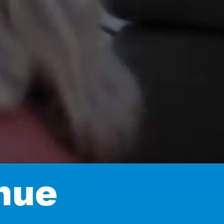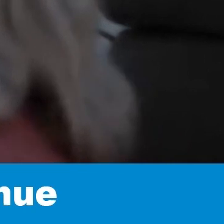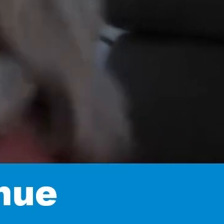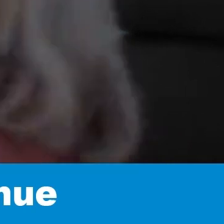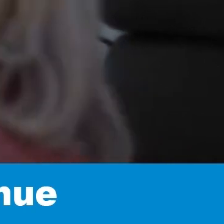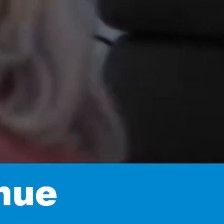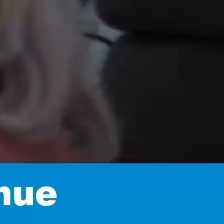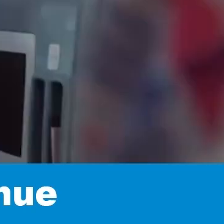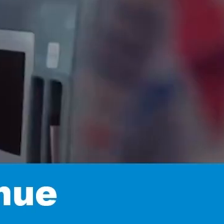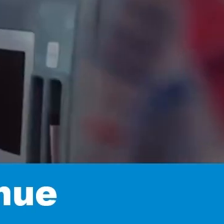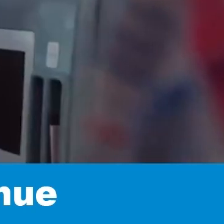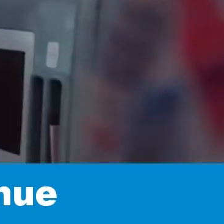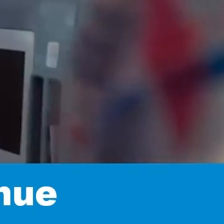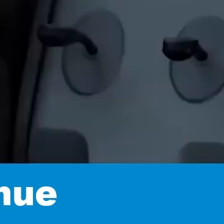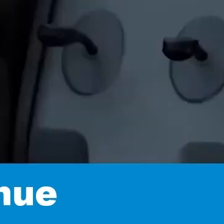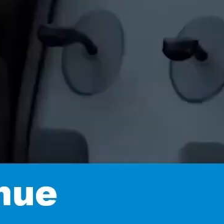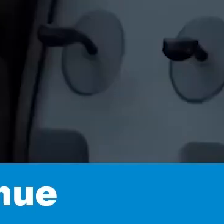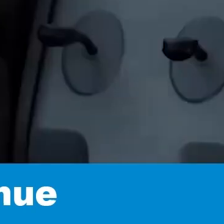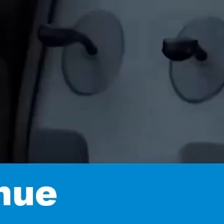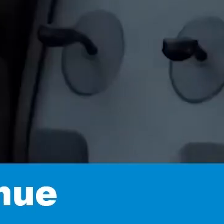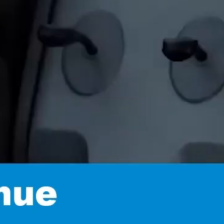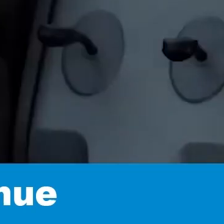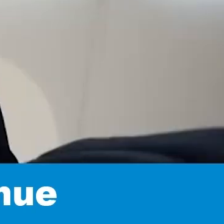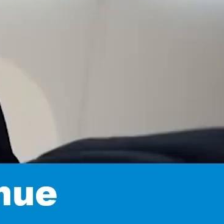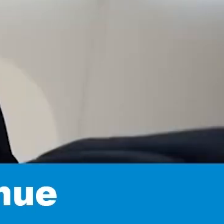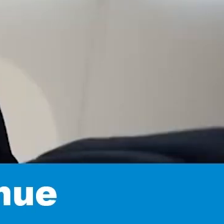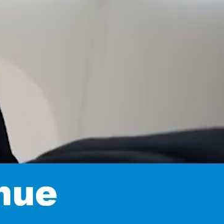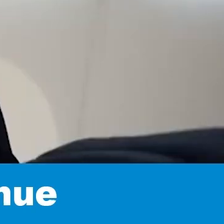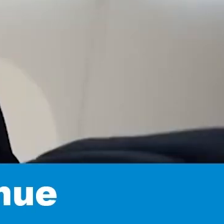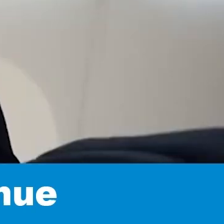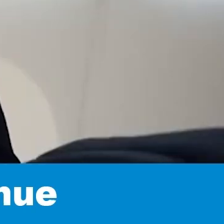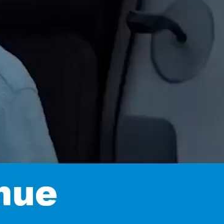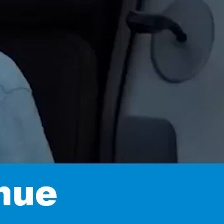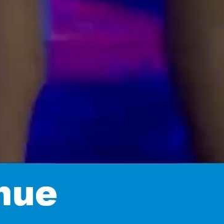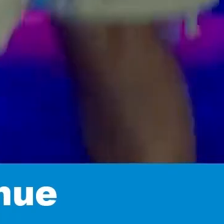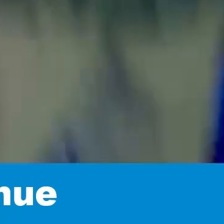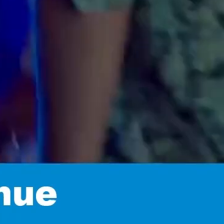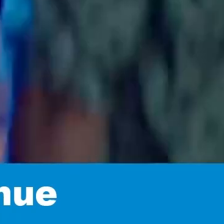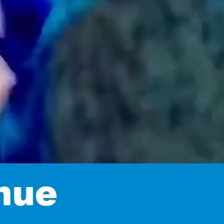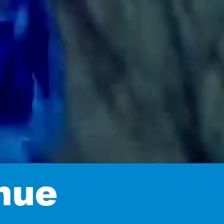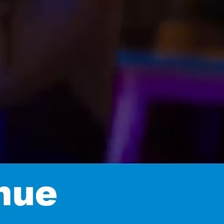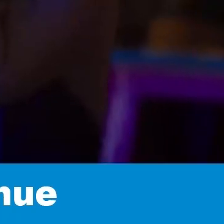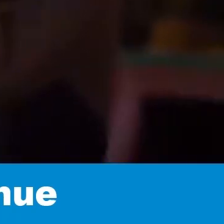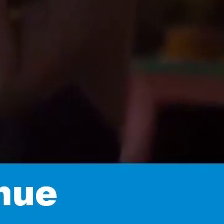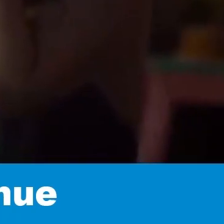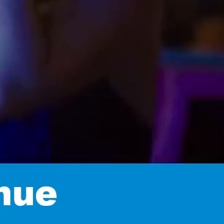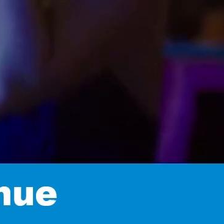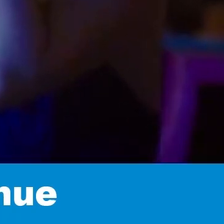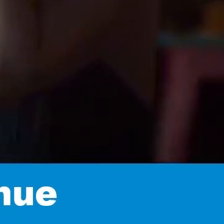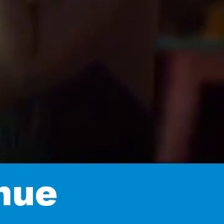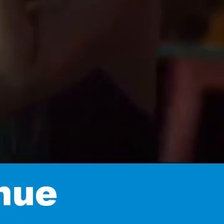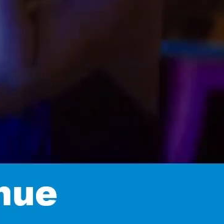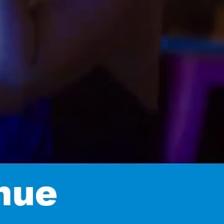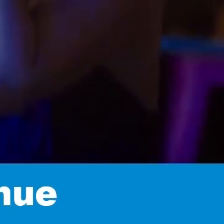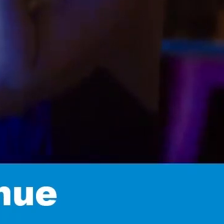I need to sit somewhere else. We used to be married. Worst 19 years of my life. We were only married for 5. Okay. I'm praying for